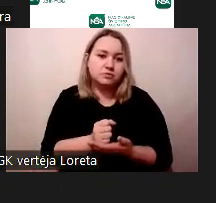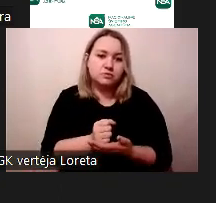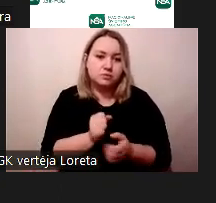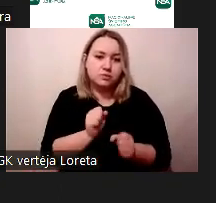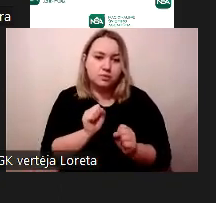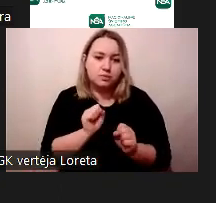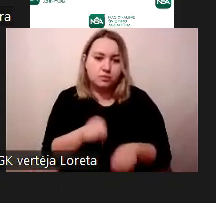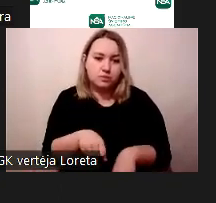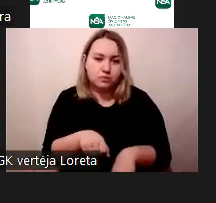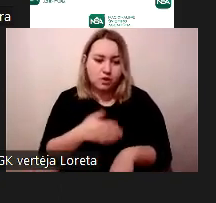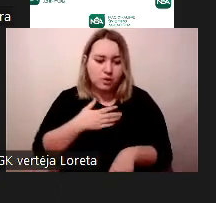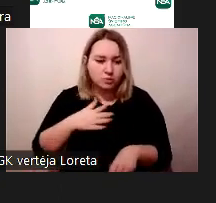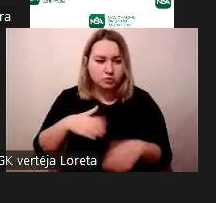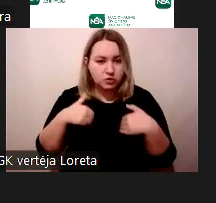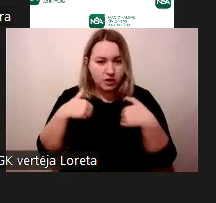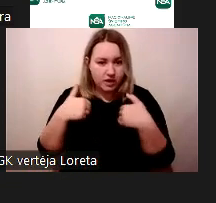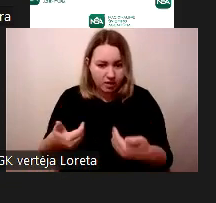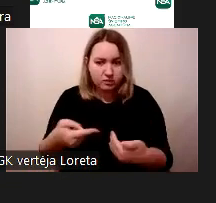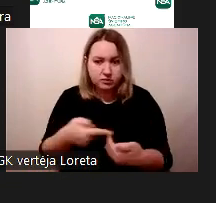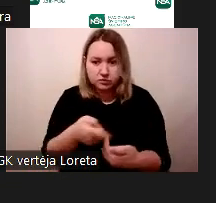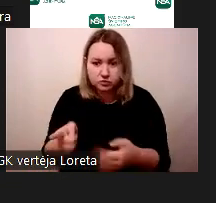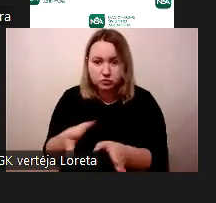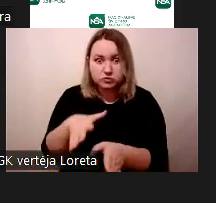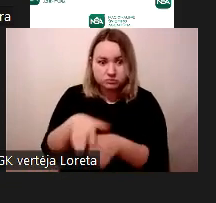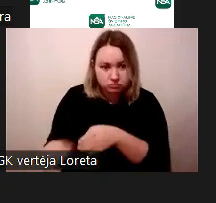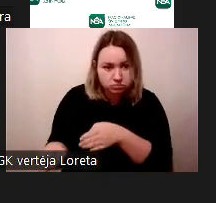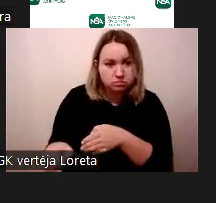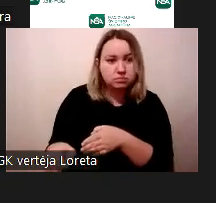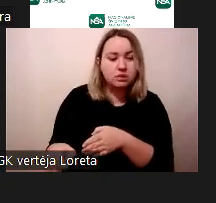įgyvendintumėte mūsų rekomendacijas, tai vat, kurios